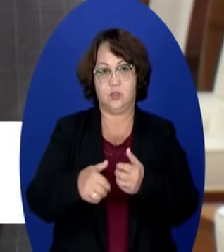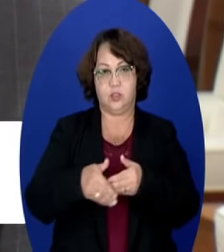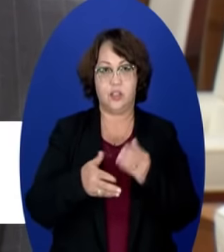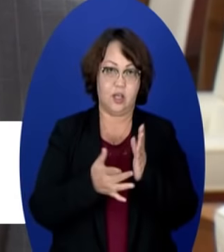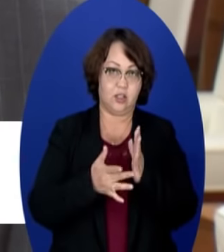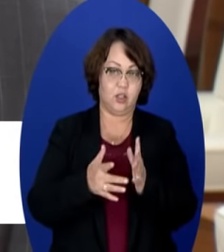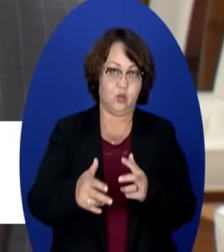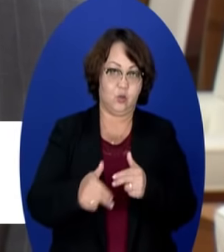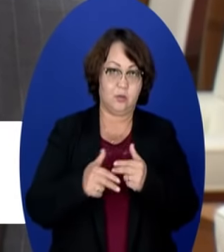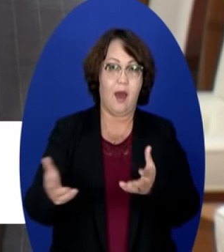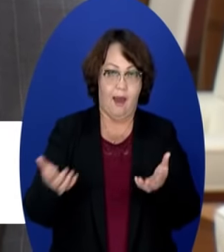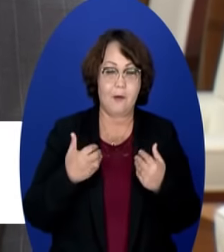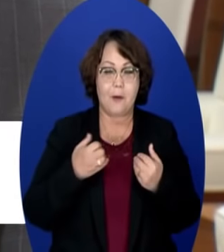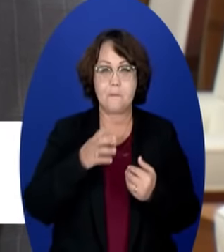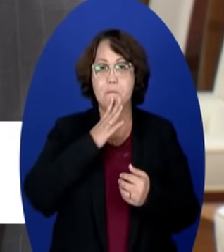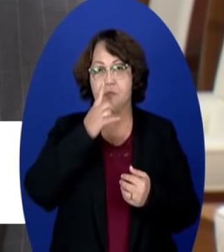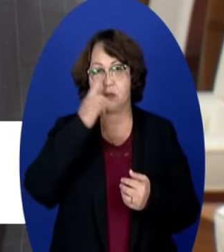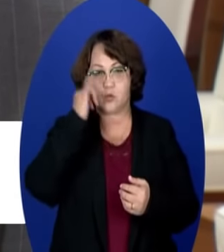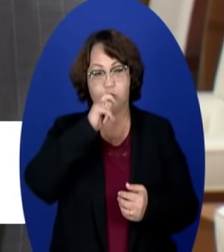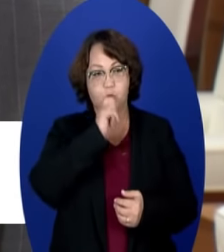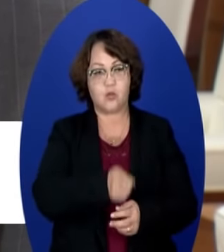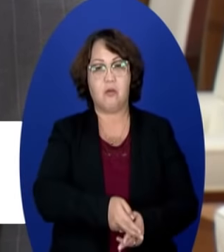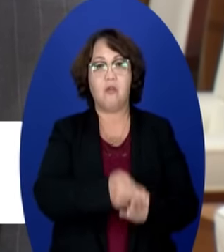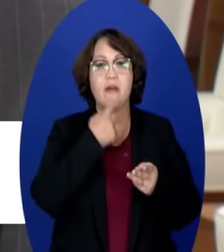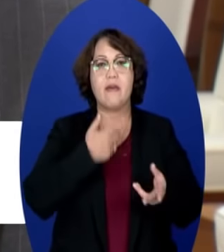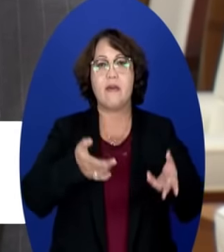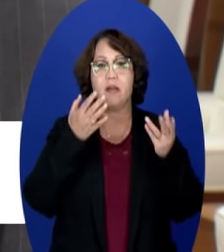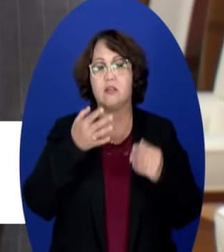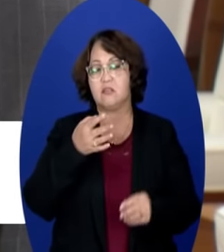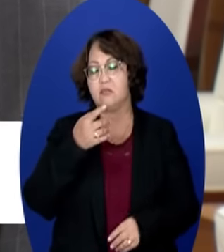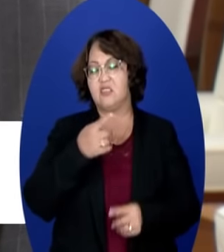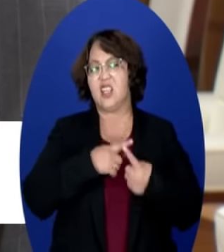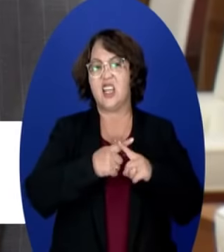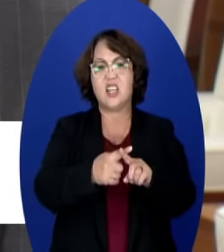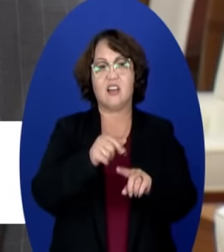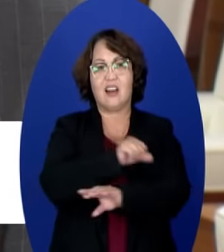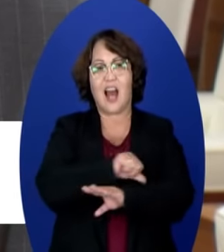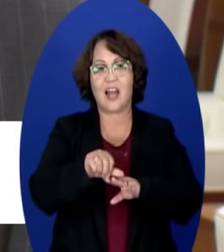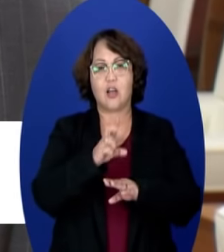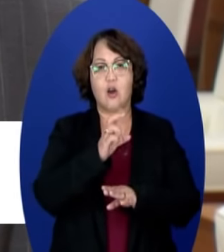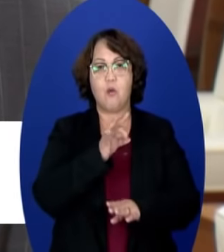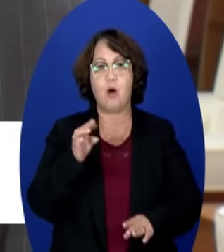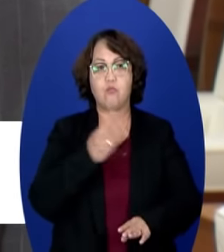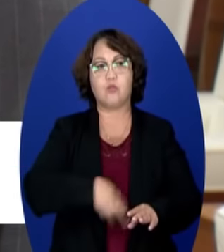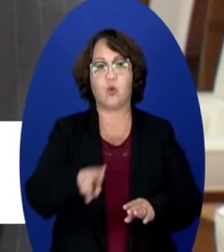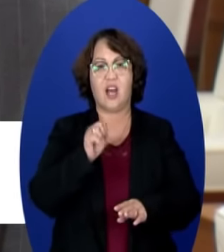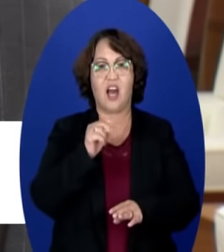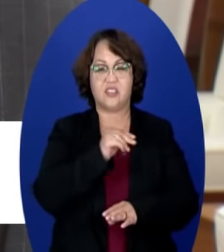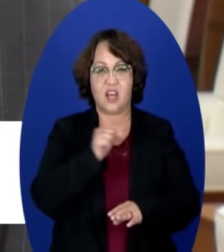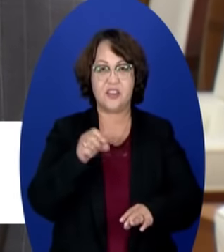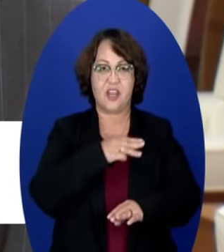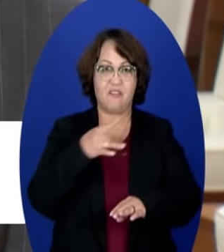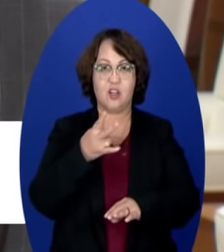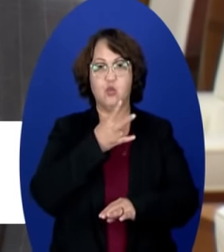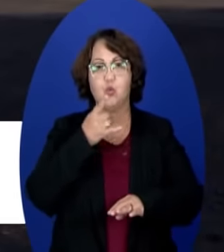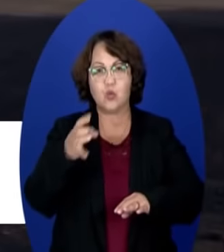техникийн тусалцаанууд ирнэ. Энэ маань бас дутагдaltaй байсан бомбтууд дээр бид нэмж сорилуулж өгнө. Бүх бомбтуудаа хянах хүчин чадалтай болох